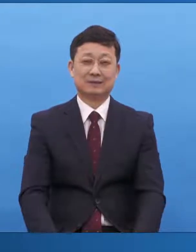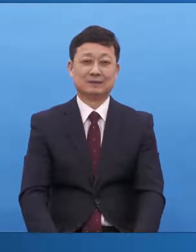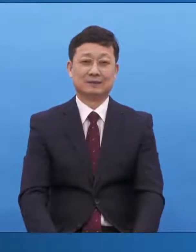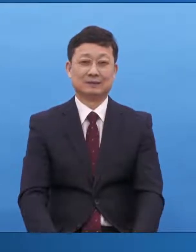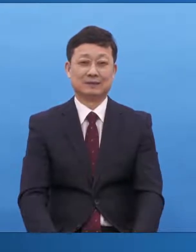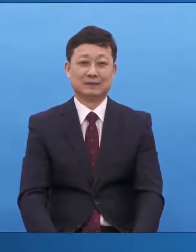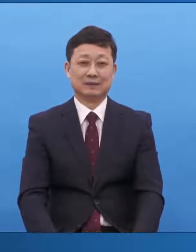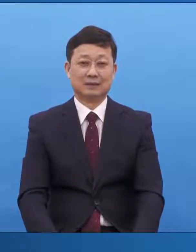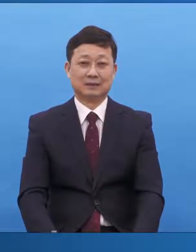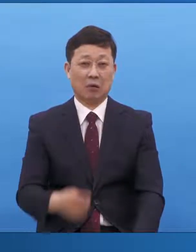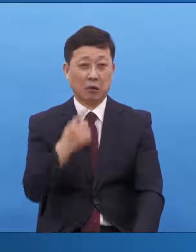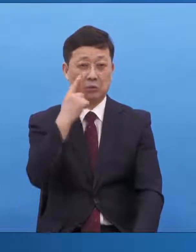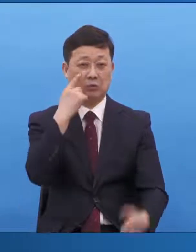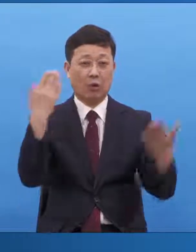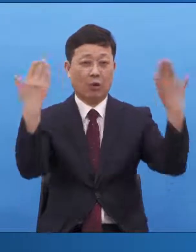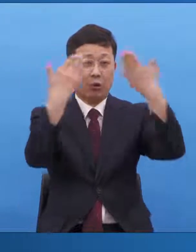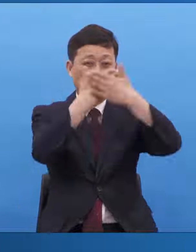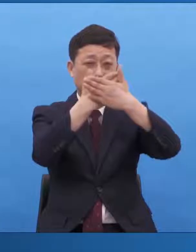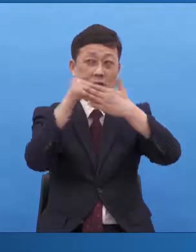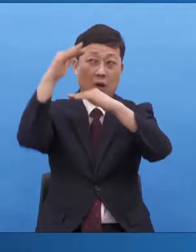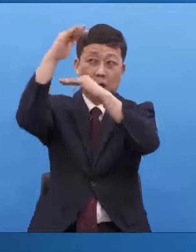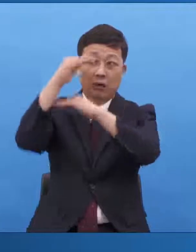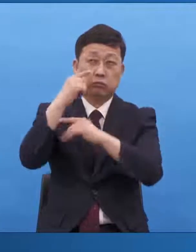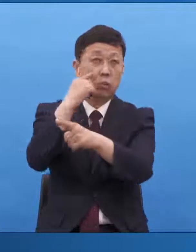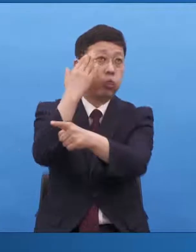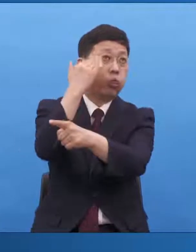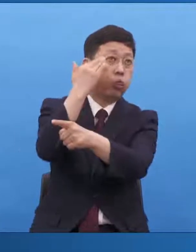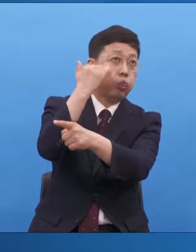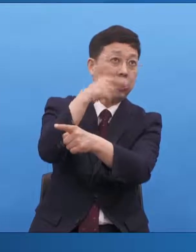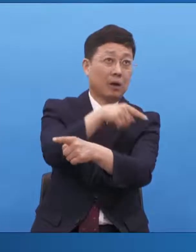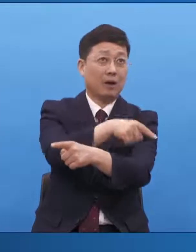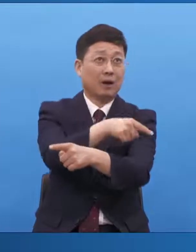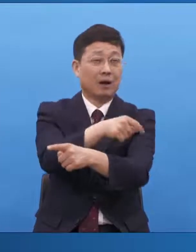못 봅니다 이거를. Then you won't be able to see 어떻게 these 봅니까? Three things. How can you?